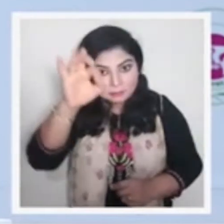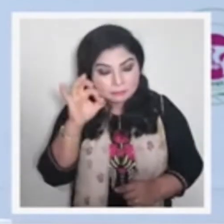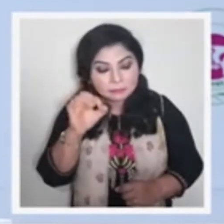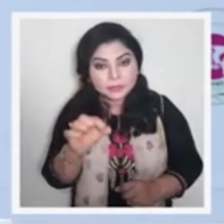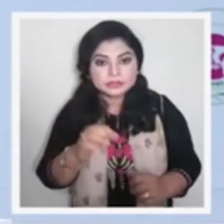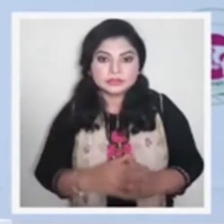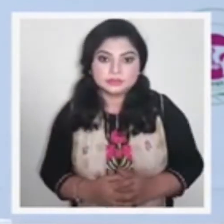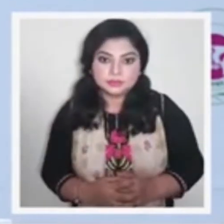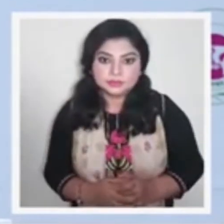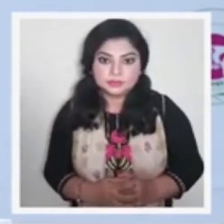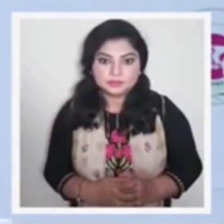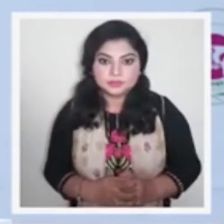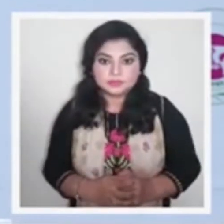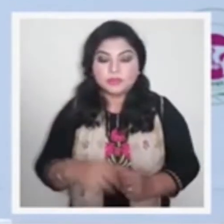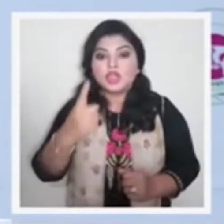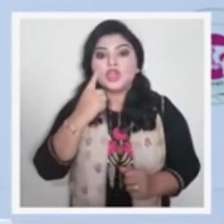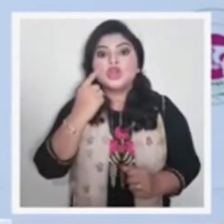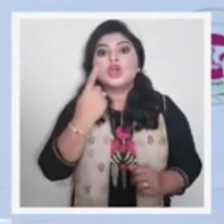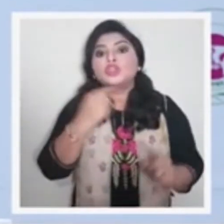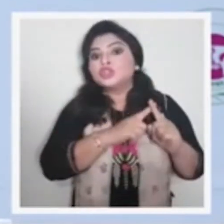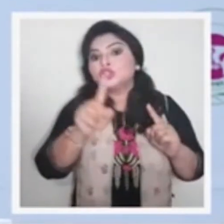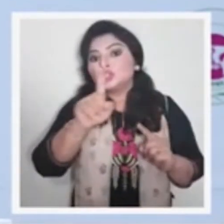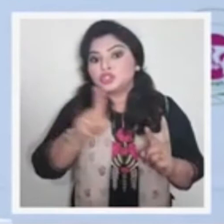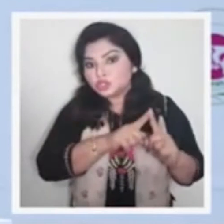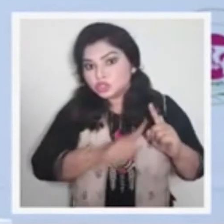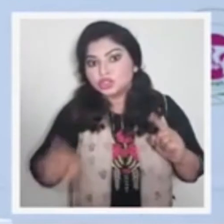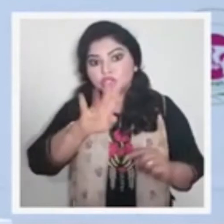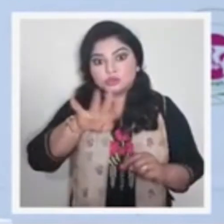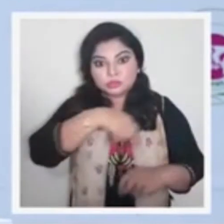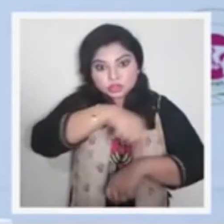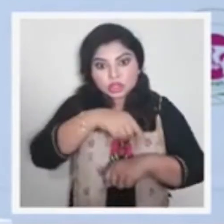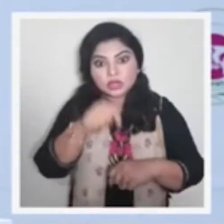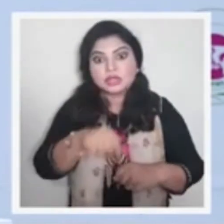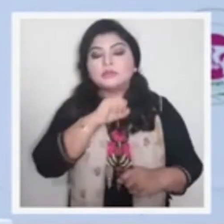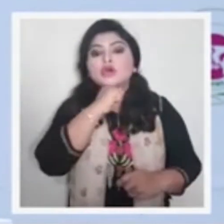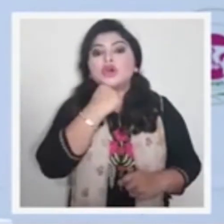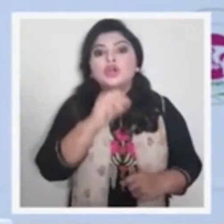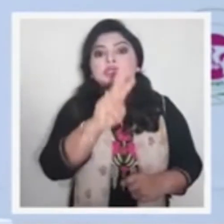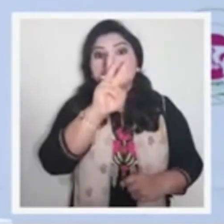শনাক্ত বিবেচনায় 79.13% পুরুষ এবং 20.87% নারী।